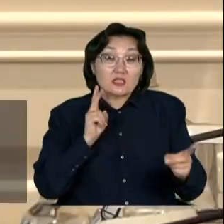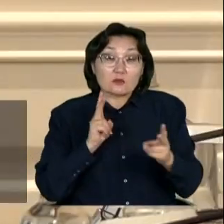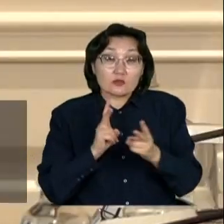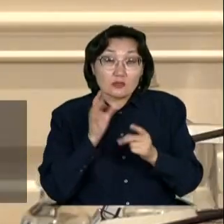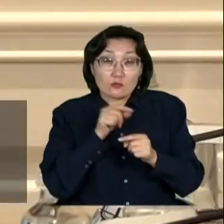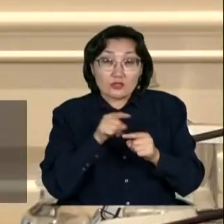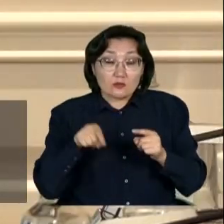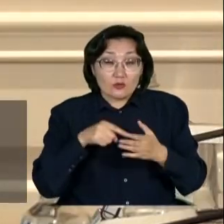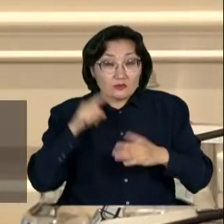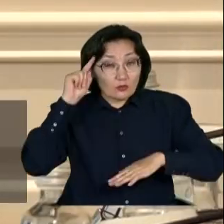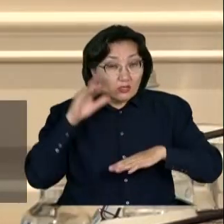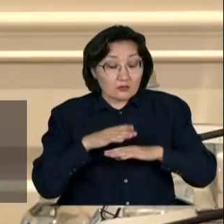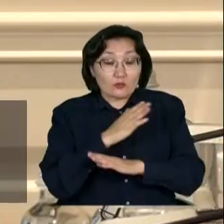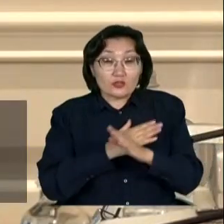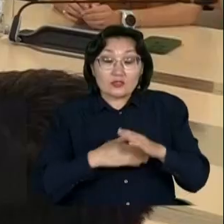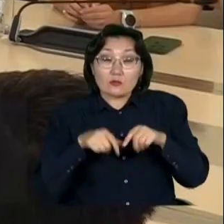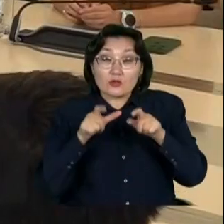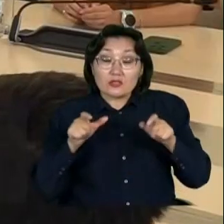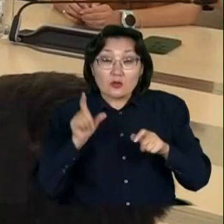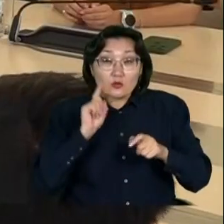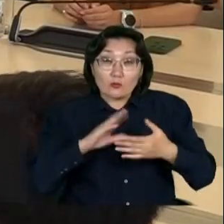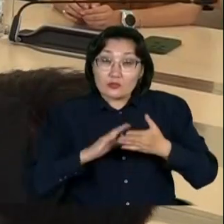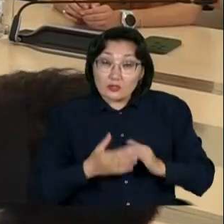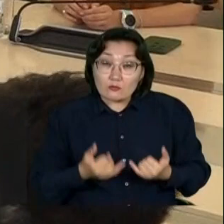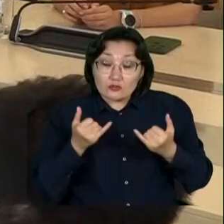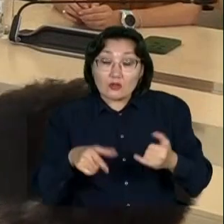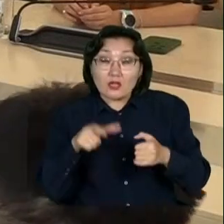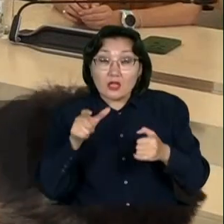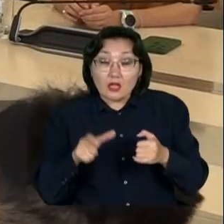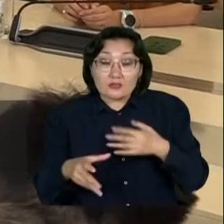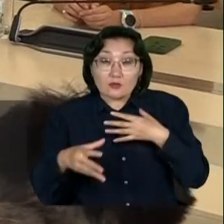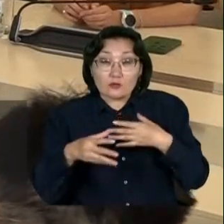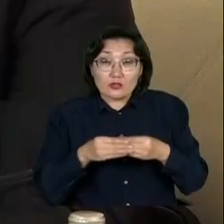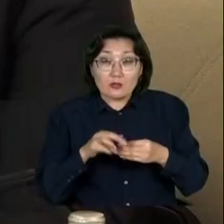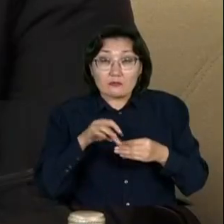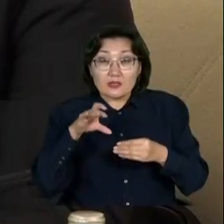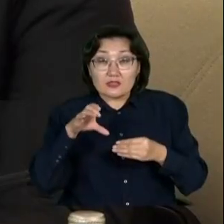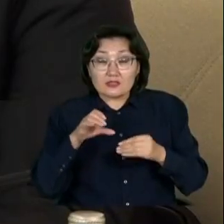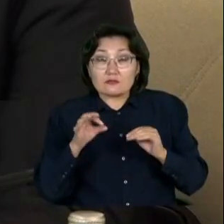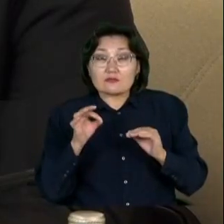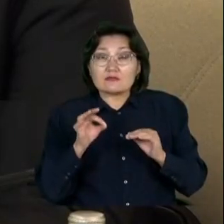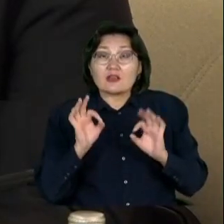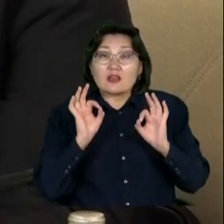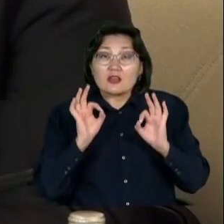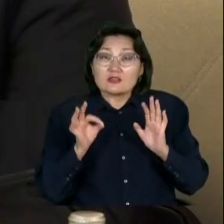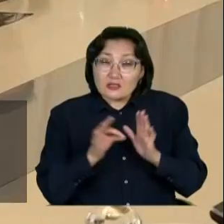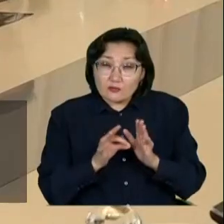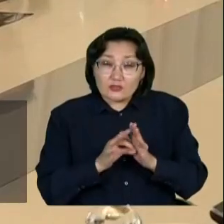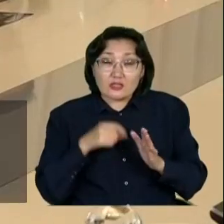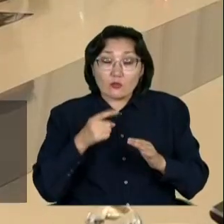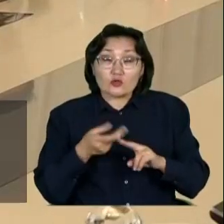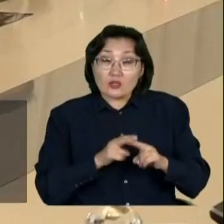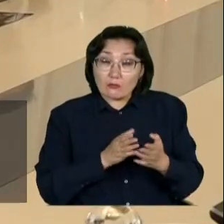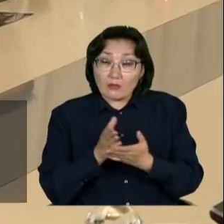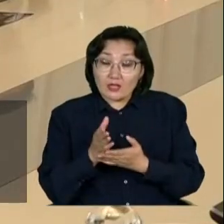барысында қала әкімі инклюзивті орта құру әкімдік пен азаматтық қоғамды біріктіруші миссия дегенді тілге тиек етіп, осы бағытта атқарылған біраз